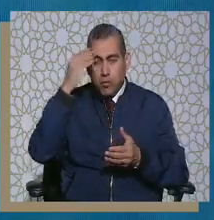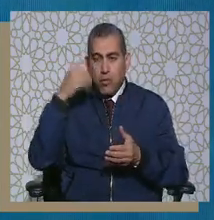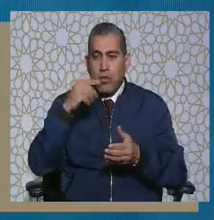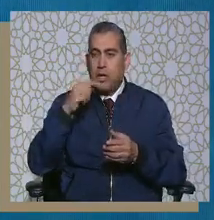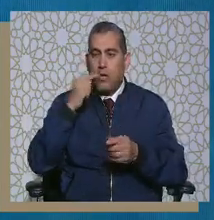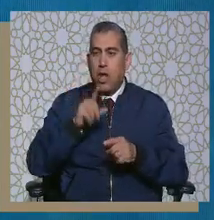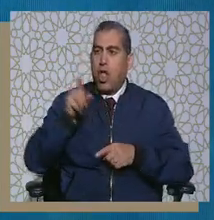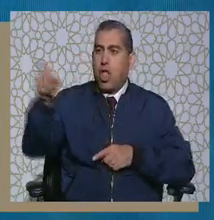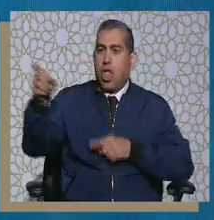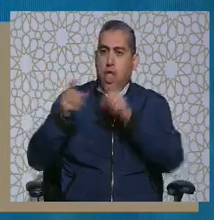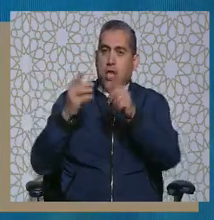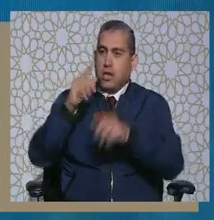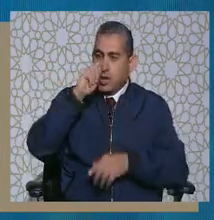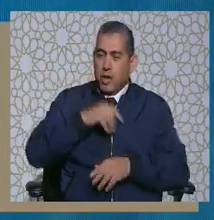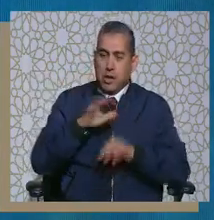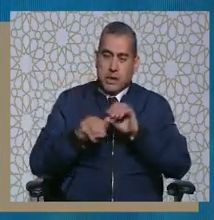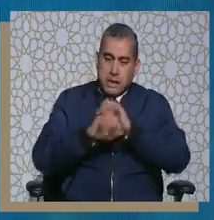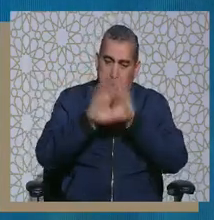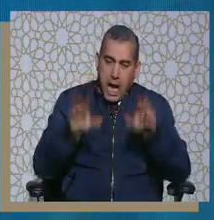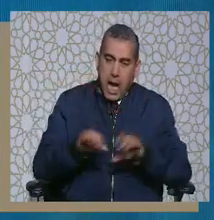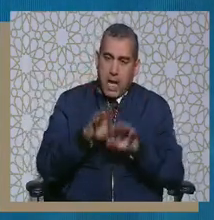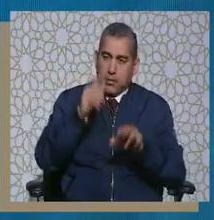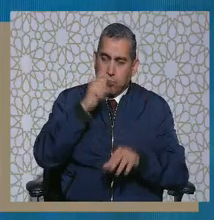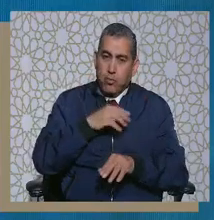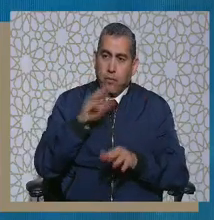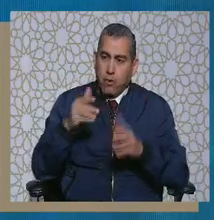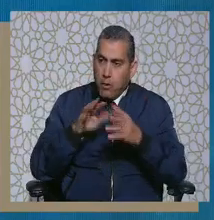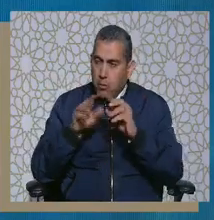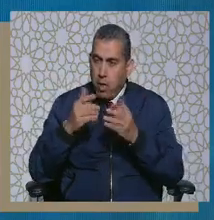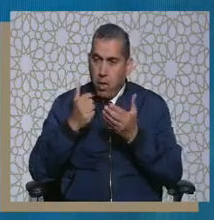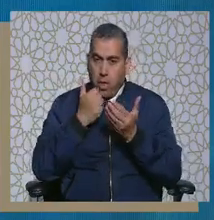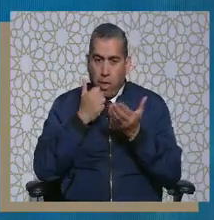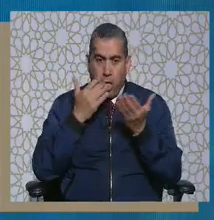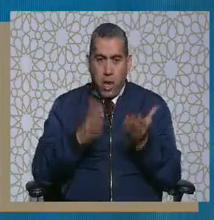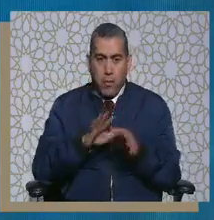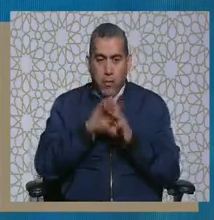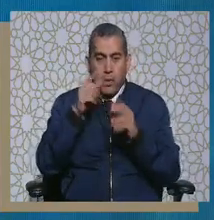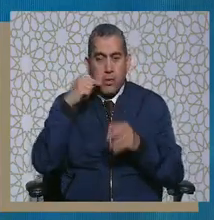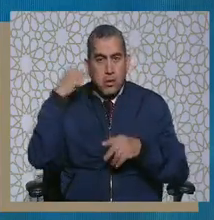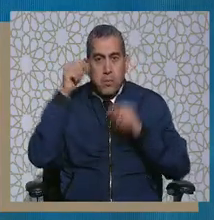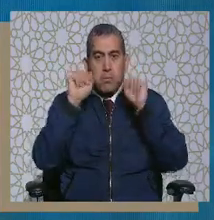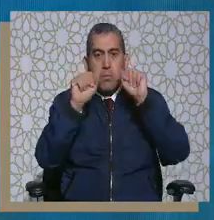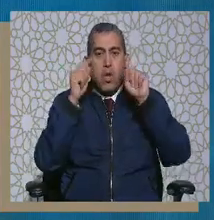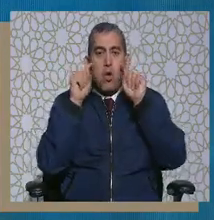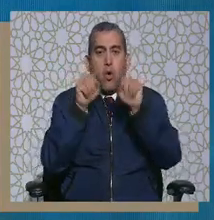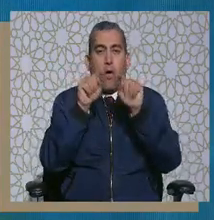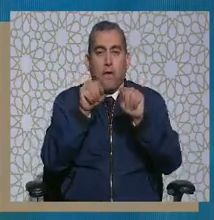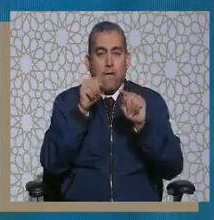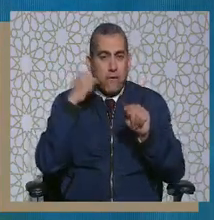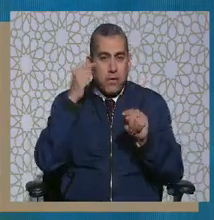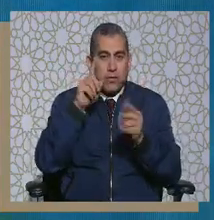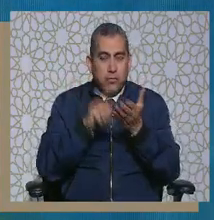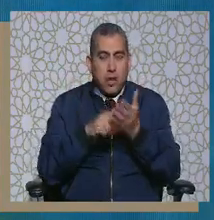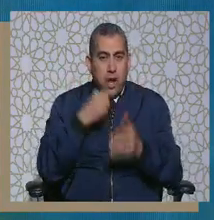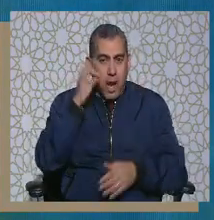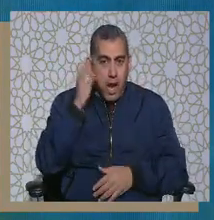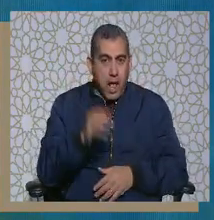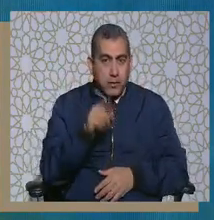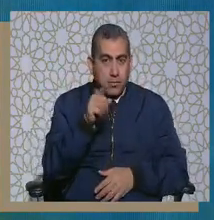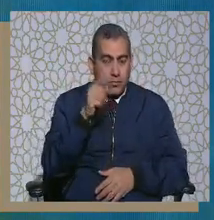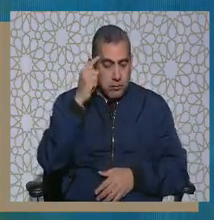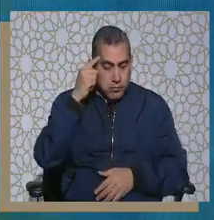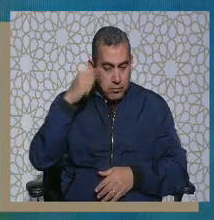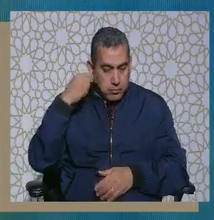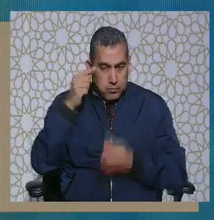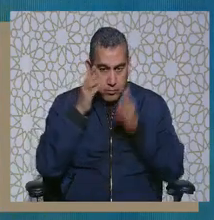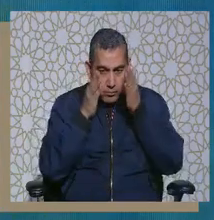جدا جدا بان هم بيسحر لهم ومافيش الكلام ده كله كله ايحاءات وامات فلذلك لابد ان احنا نركز